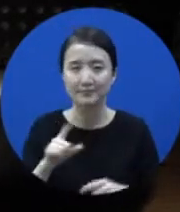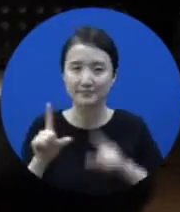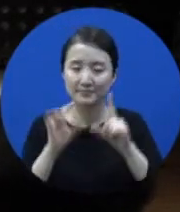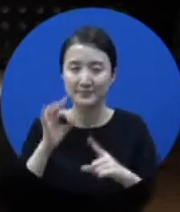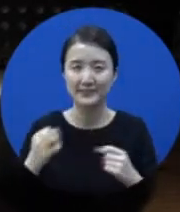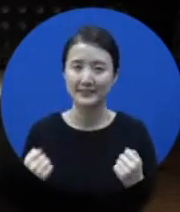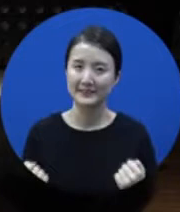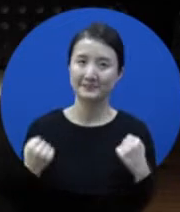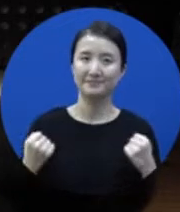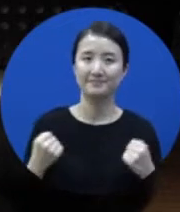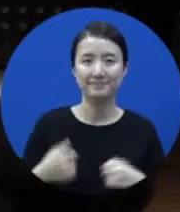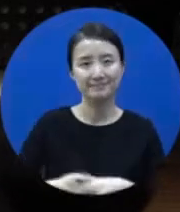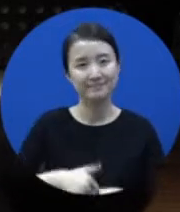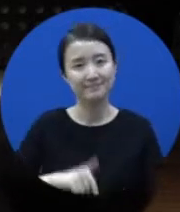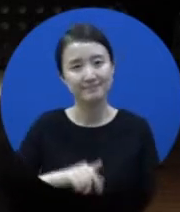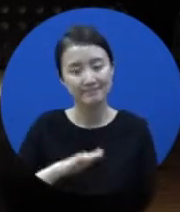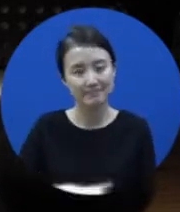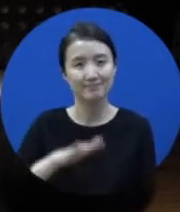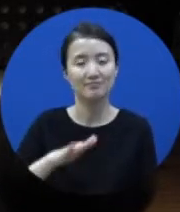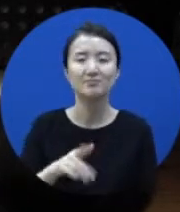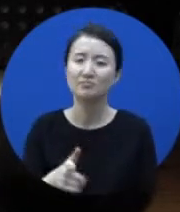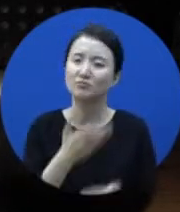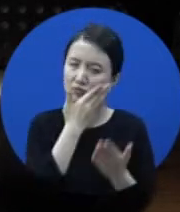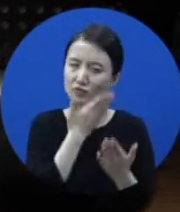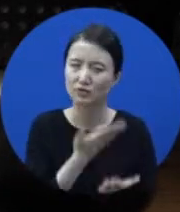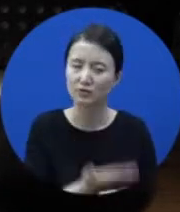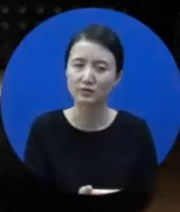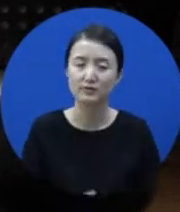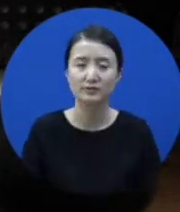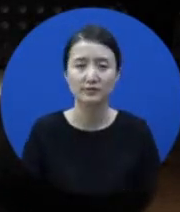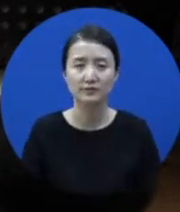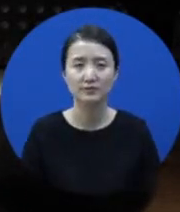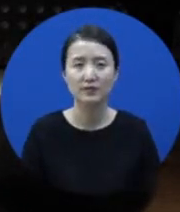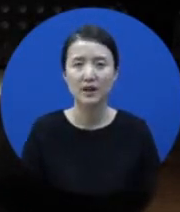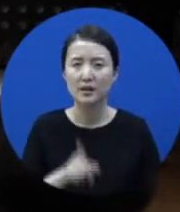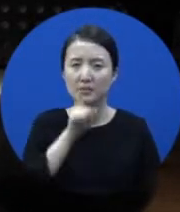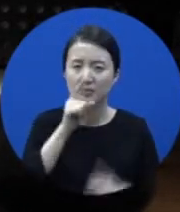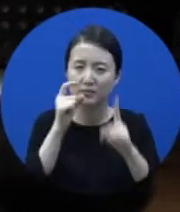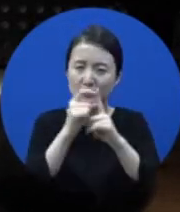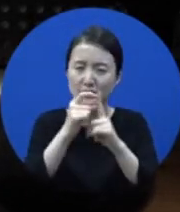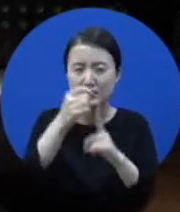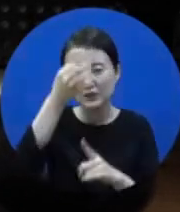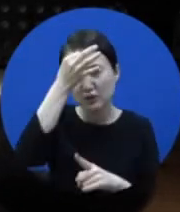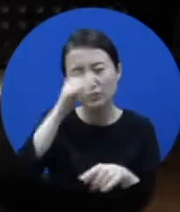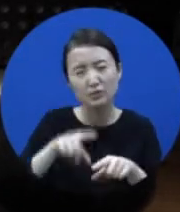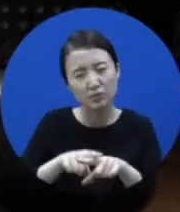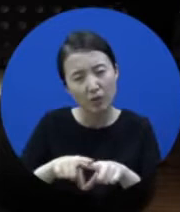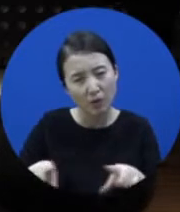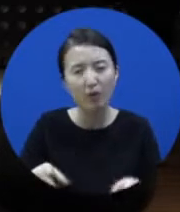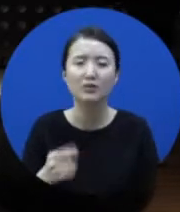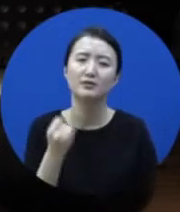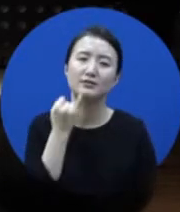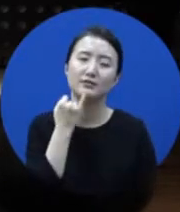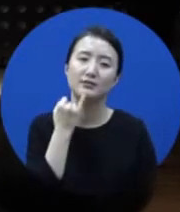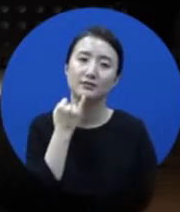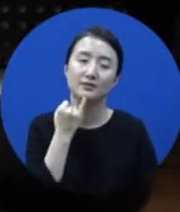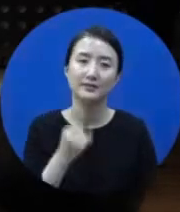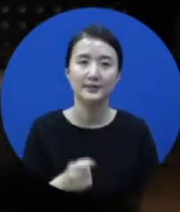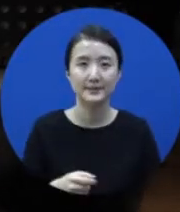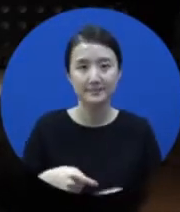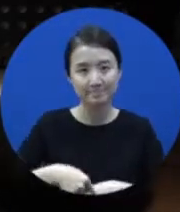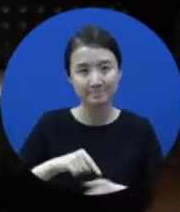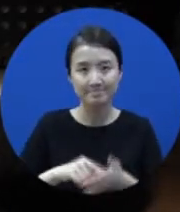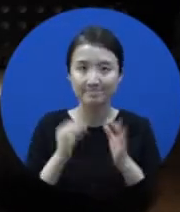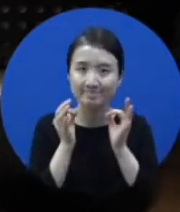말이 약간은 어눌하고 약간은 조금 안 되는 것 같아도요. 그 사람의 진정성과 열정이 보이면 마음이 끌리게